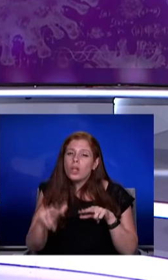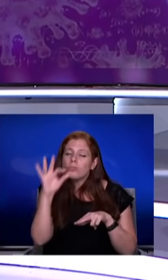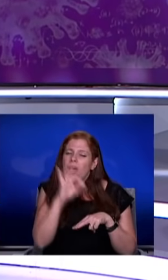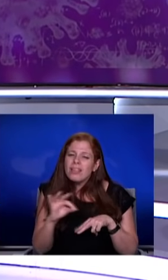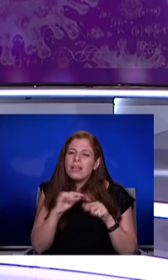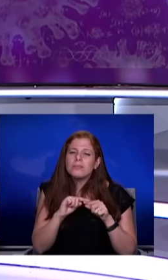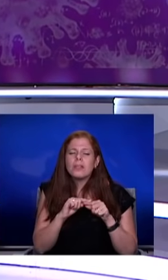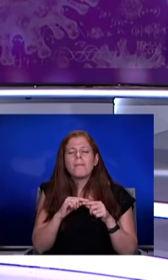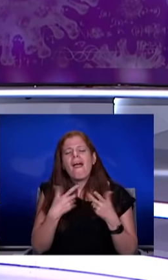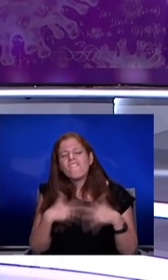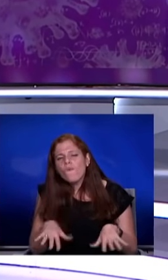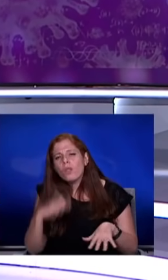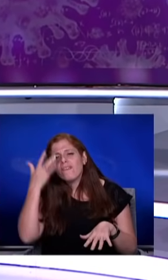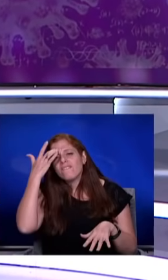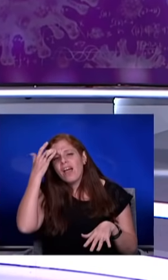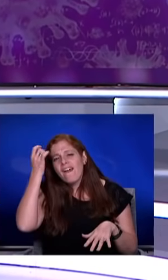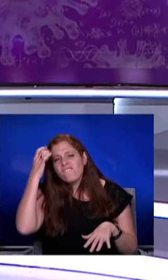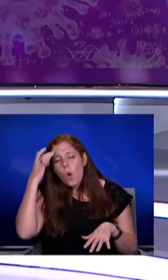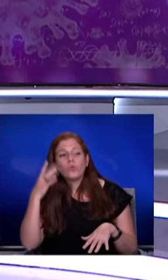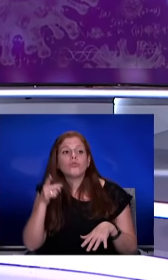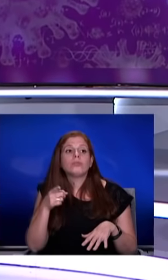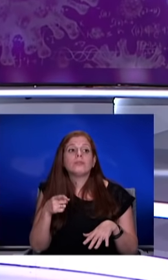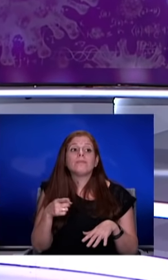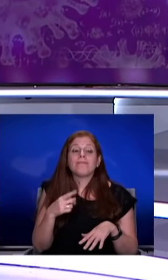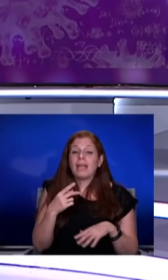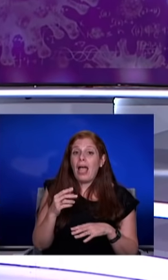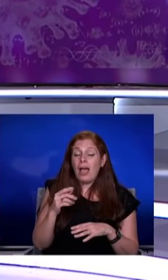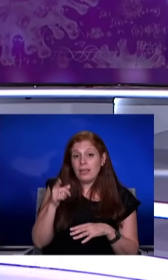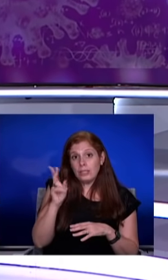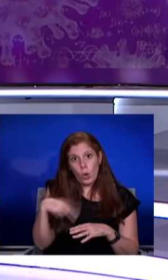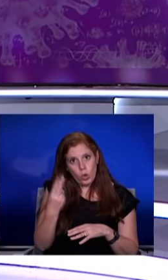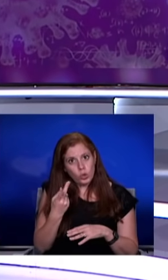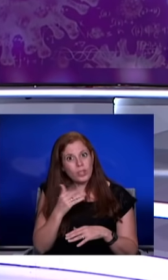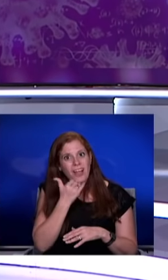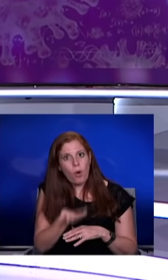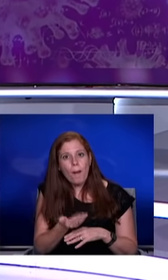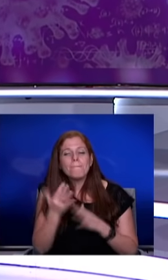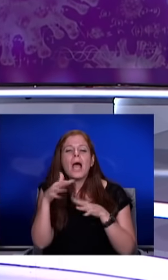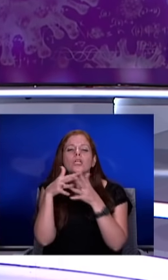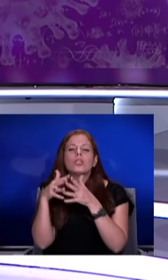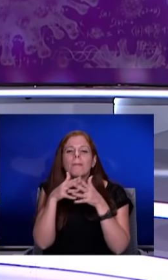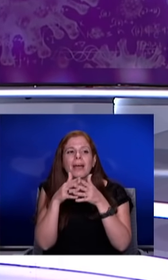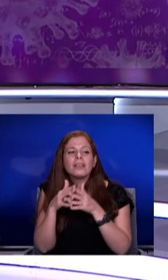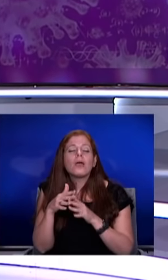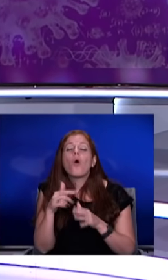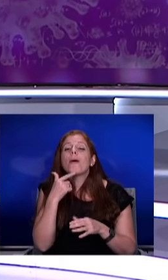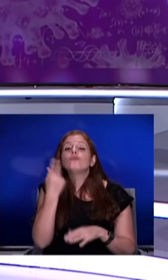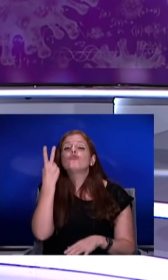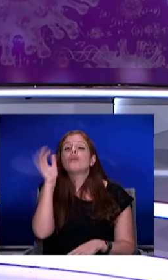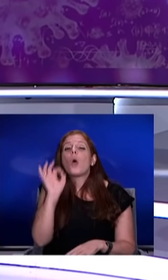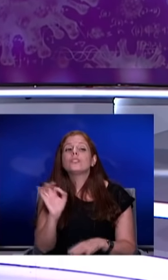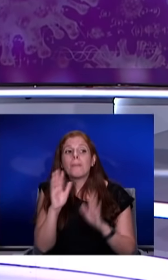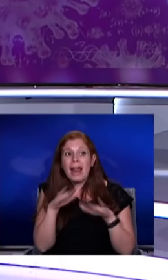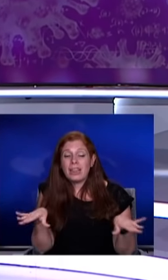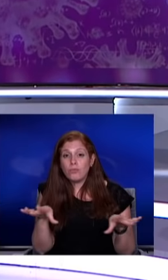ועייפות. מכונת המזל הזאת יכולה לייצר גם תרחישים גרועים יותר. המספרים מארצות הברית מעידים על כך שכמעט 2% מהילדים